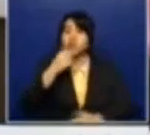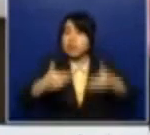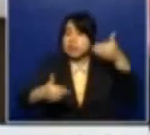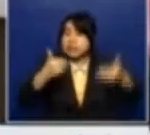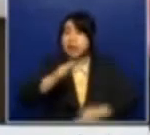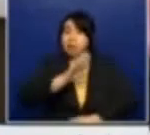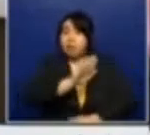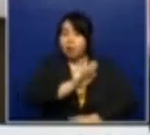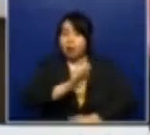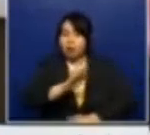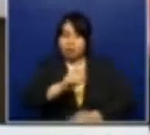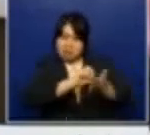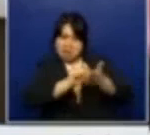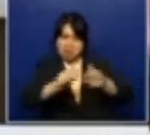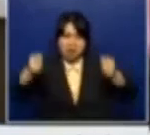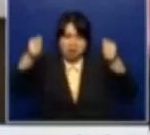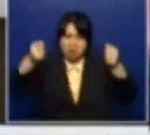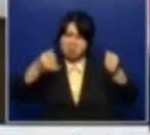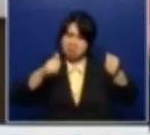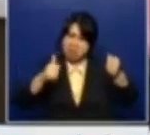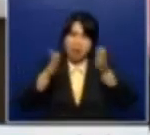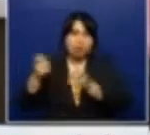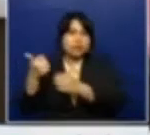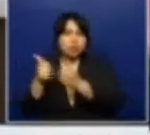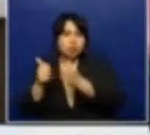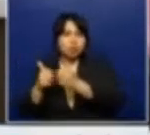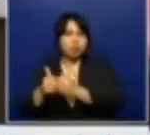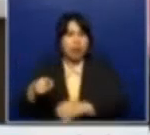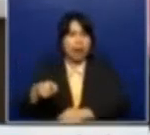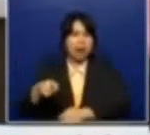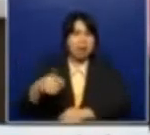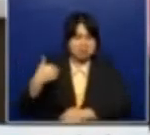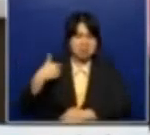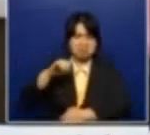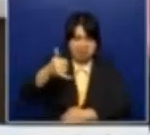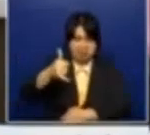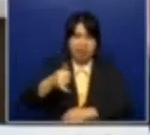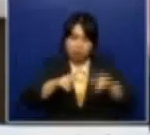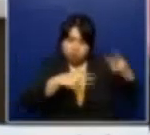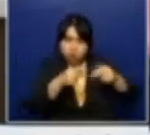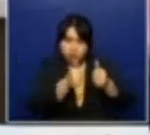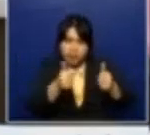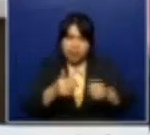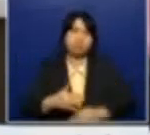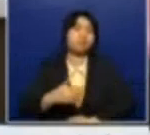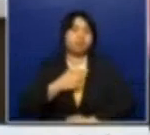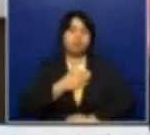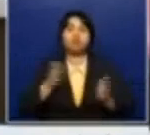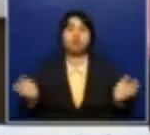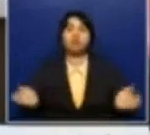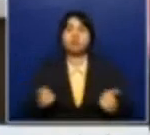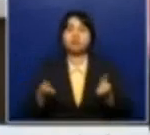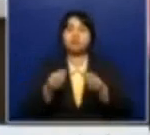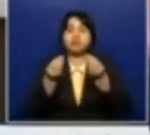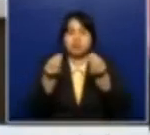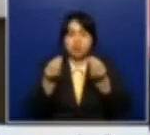าสำเร็จยากเพราะมือที่3ซึ่งอาจจะมีแทรกแซงเข้าไปครับก็ขอสนับสนุนญัตติให้ส